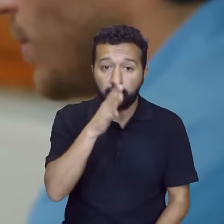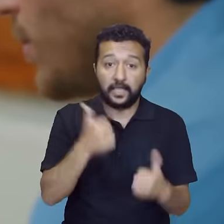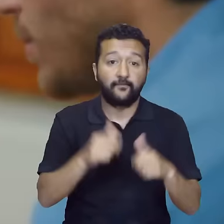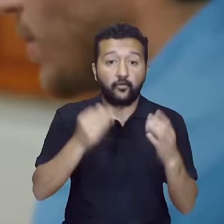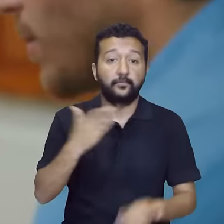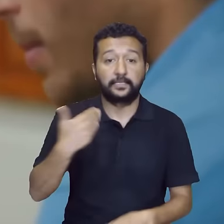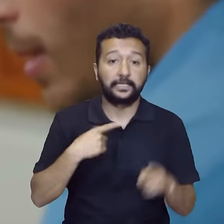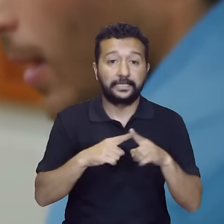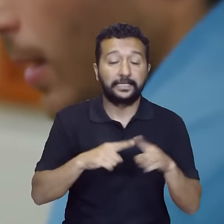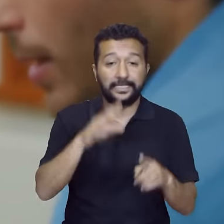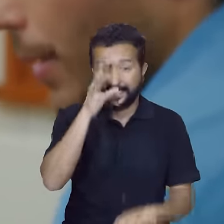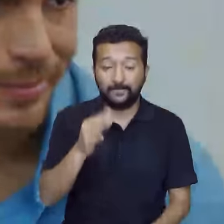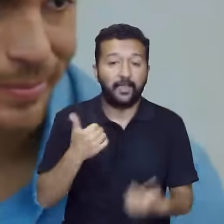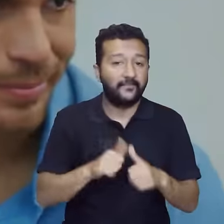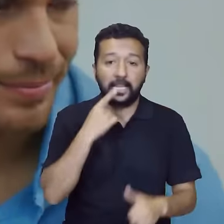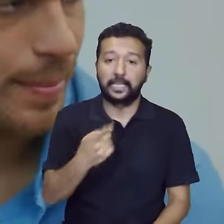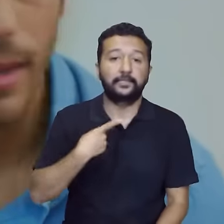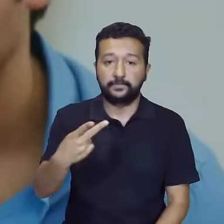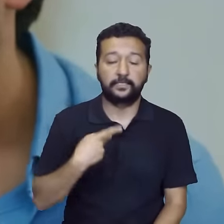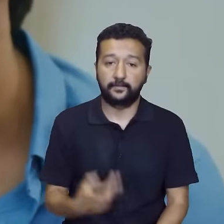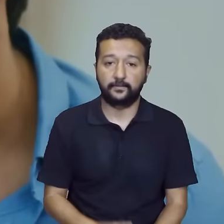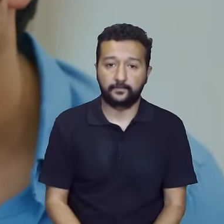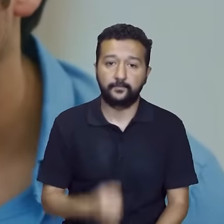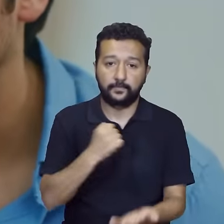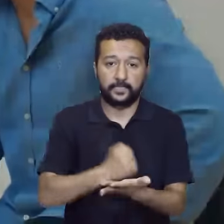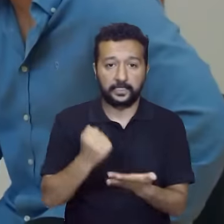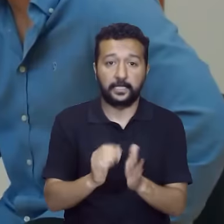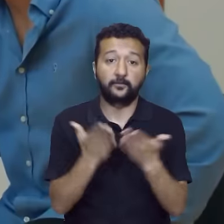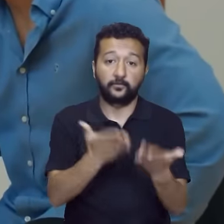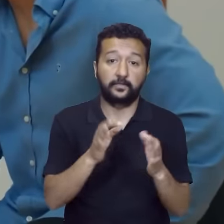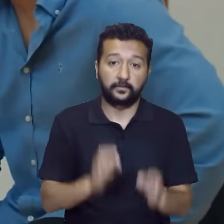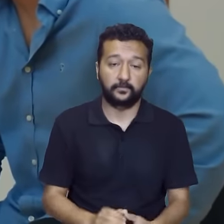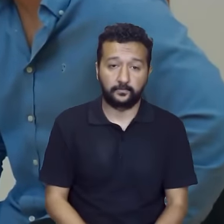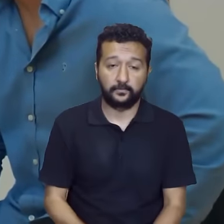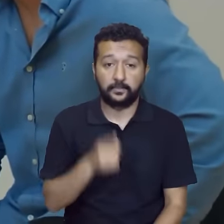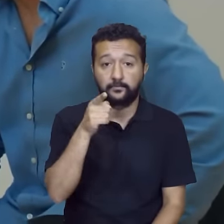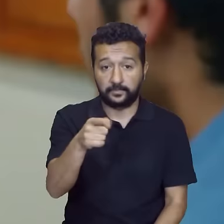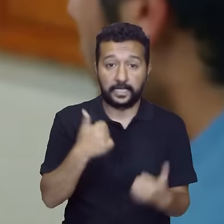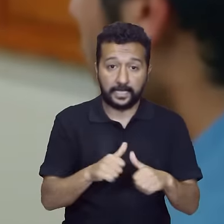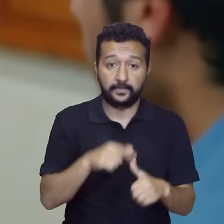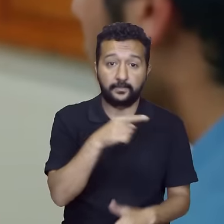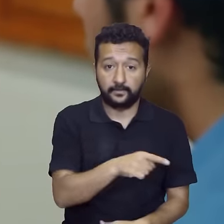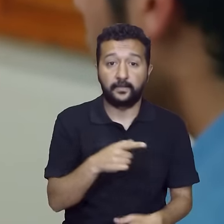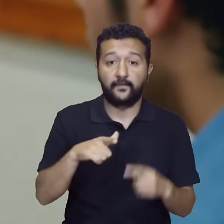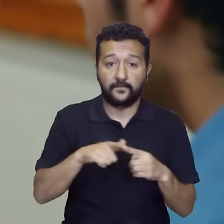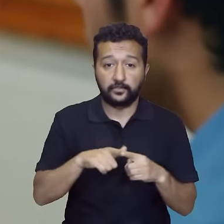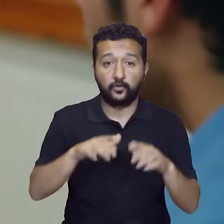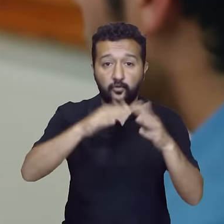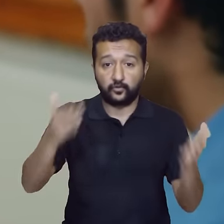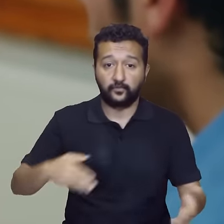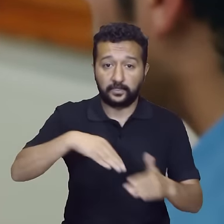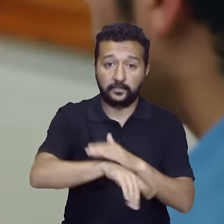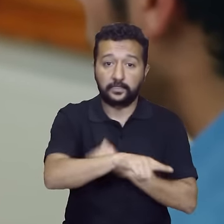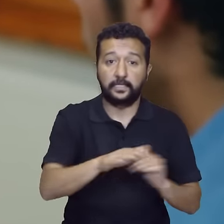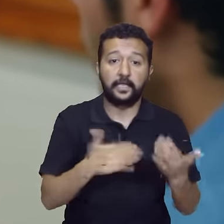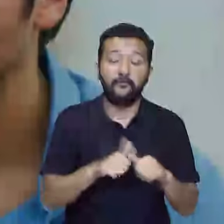evli olduğumuzu Tarık? Kim evli der bize? Nikah cüzdanı. Ha, senin karının fasulye çuvalında sakladığı